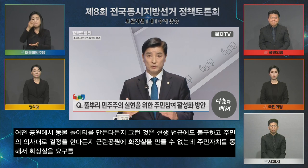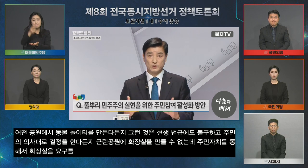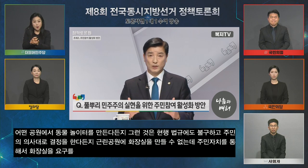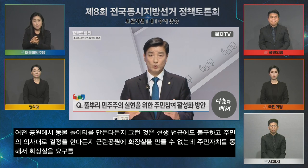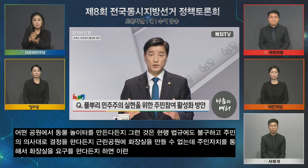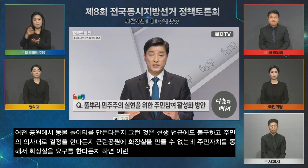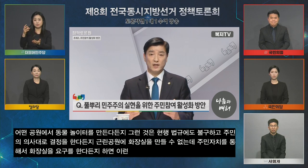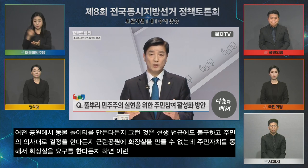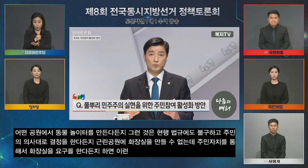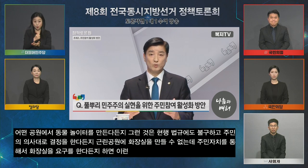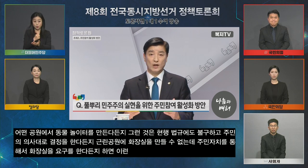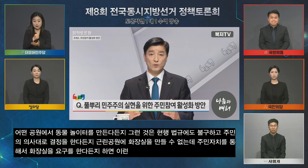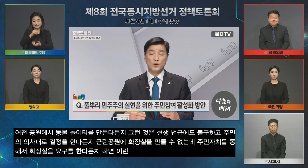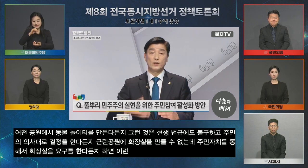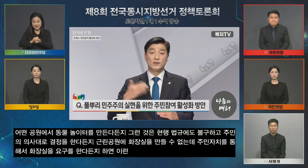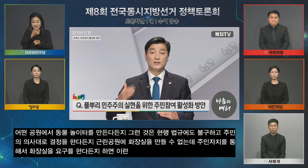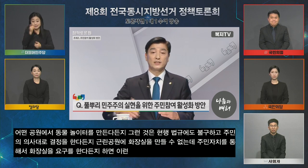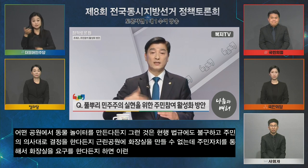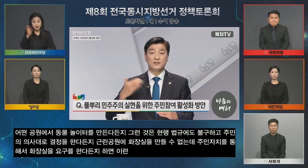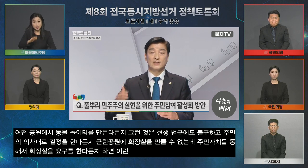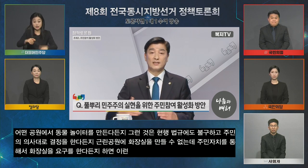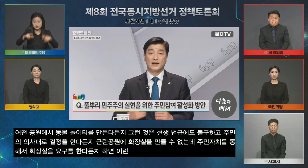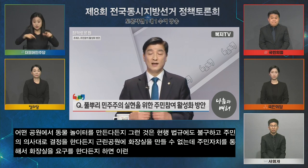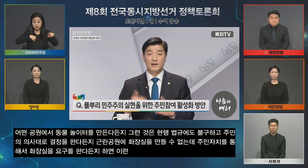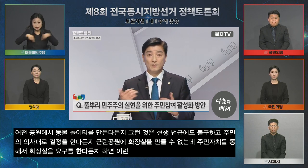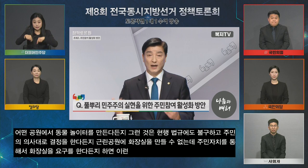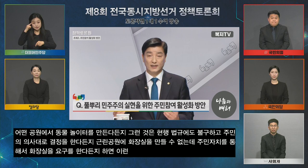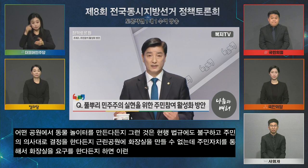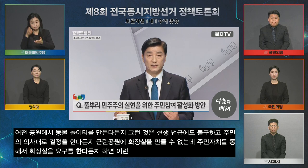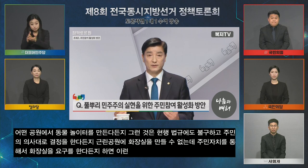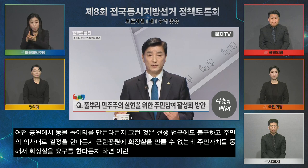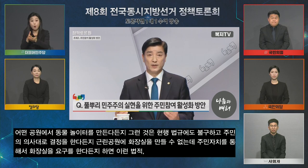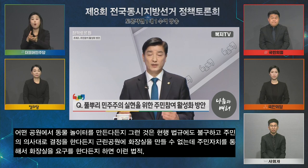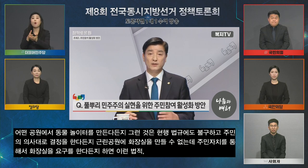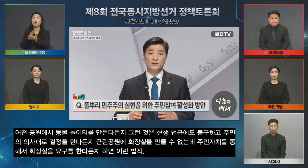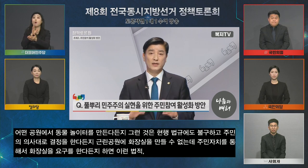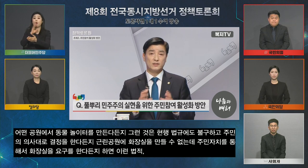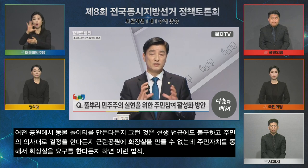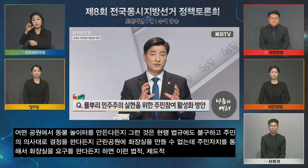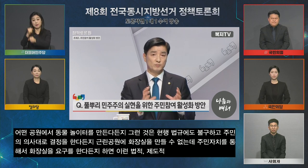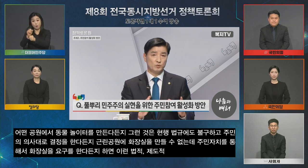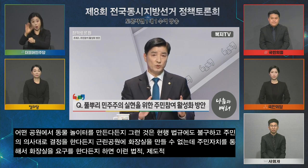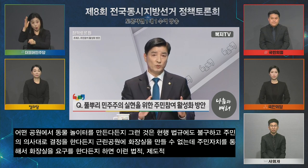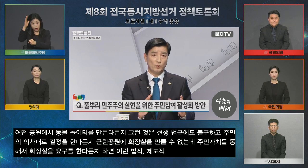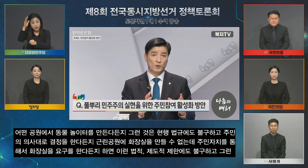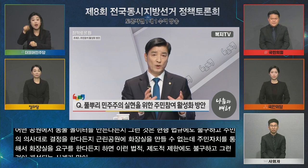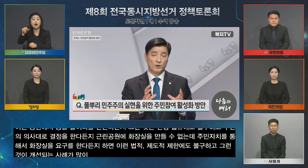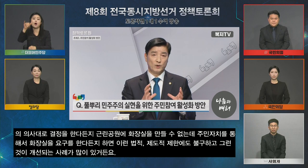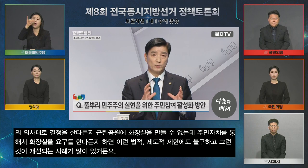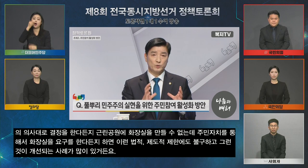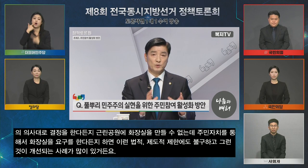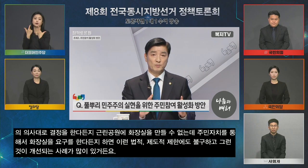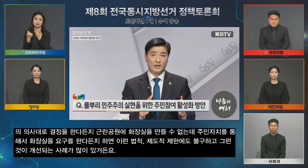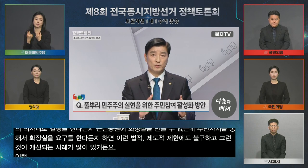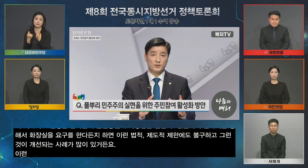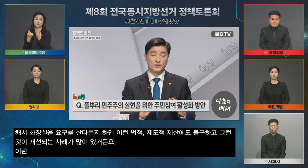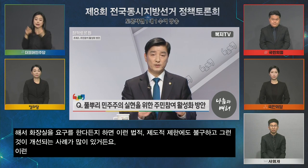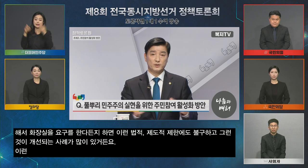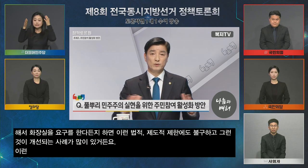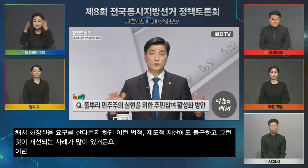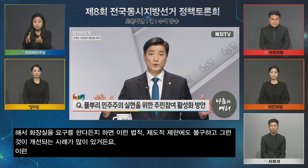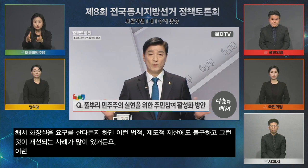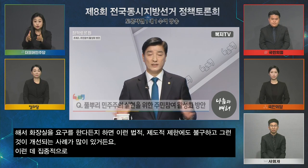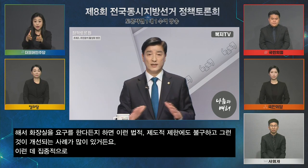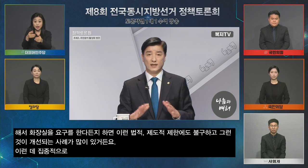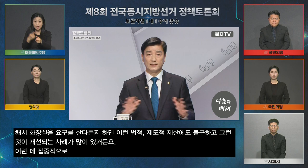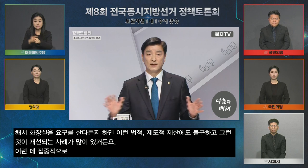제도적 제한에도 불구하고 그런 것이 개선되는 사례가 많이 있거든요. 이런 데 집중적으로 초점을 맞춰서